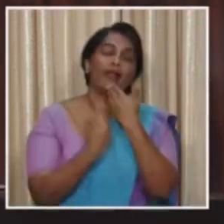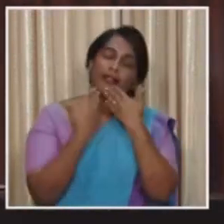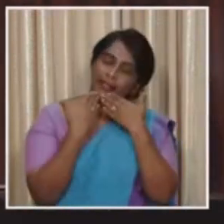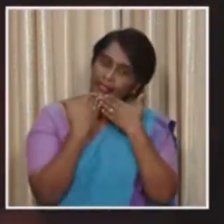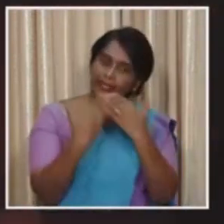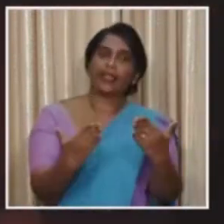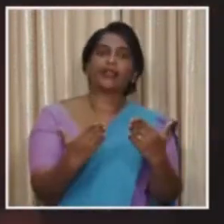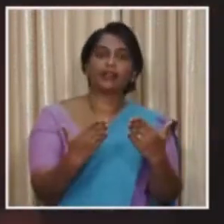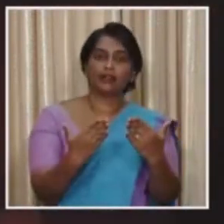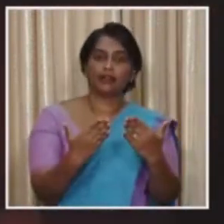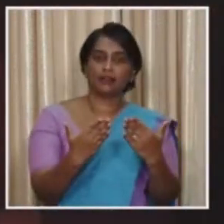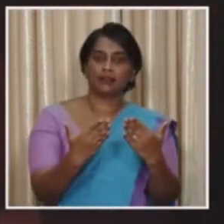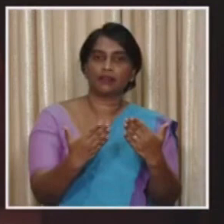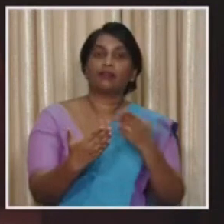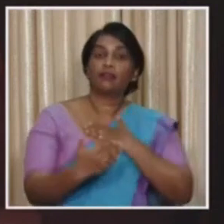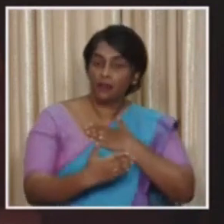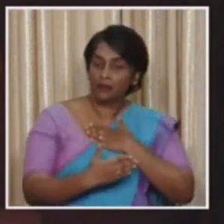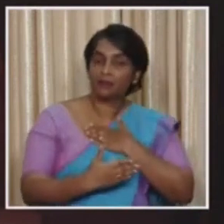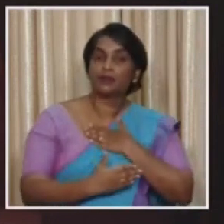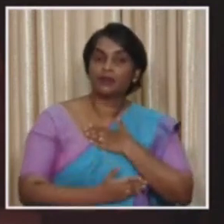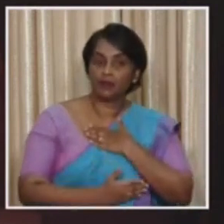ස්තුතියි. මම එහෙනම්